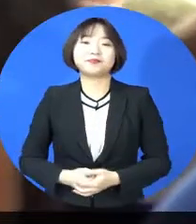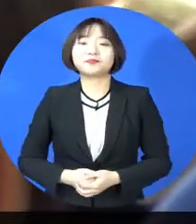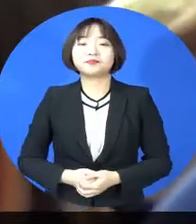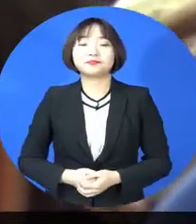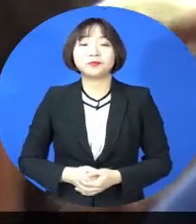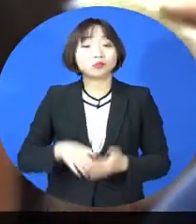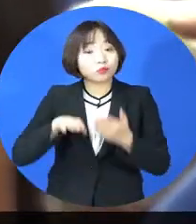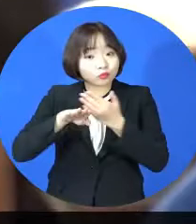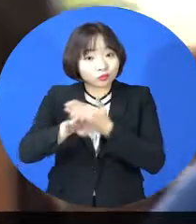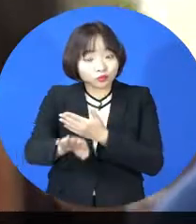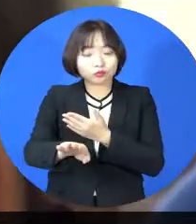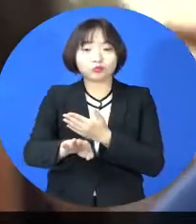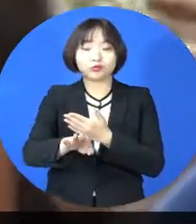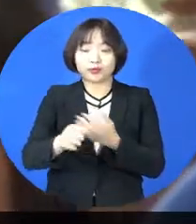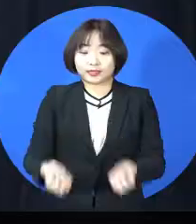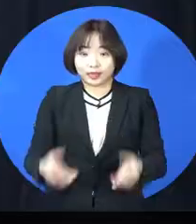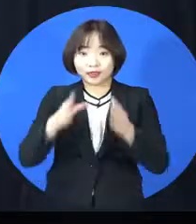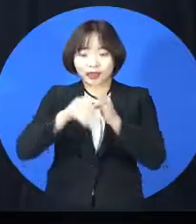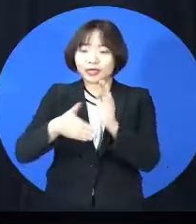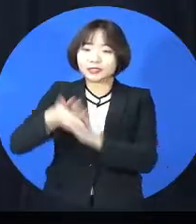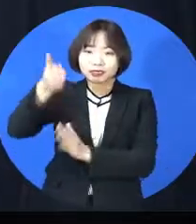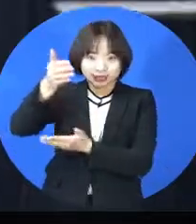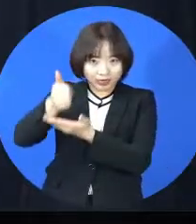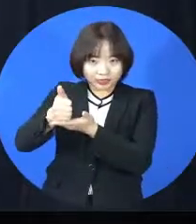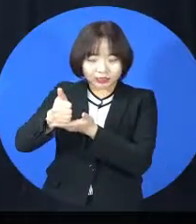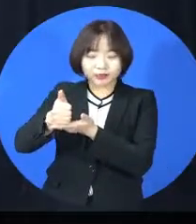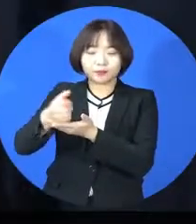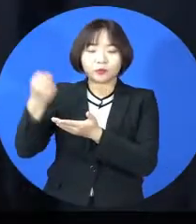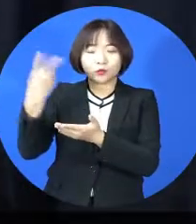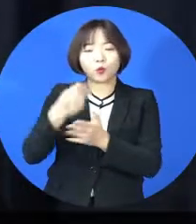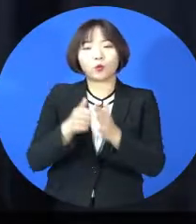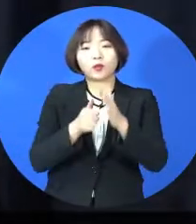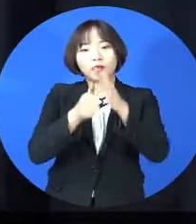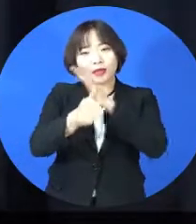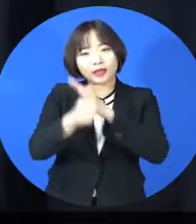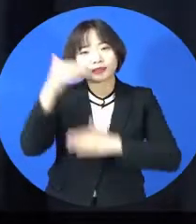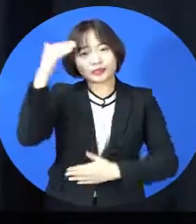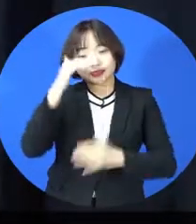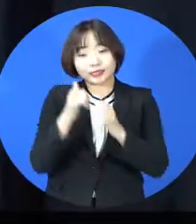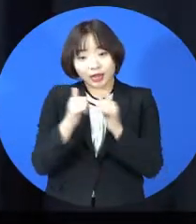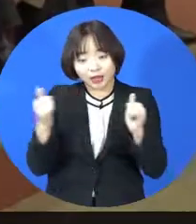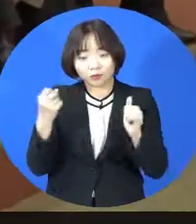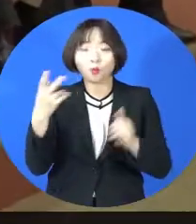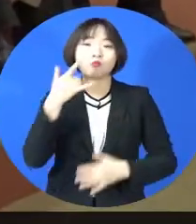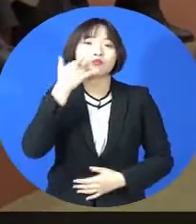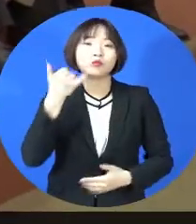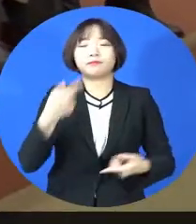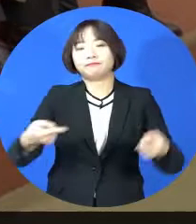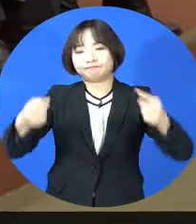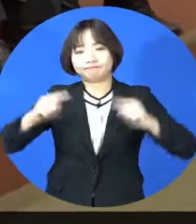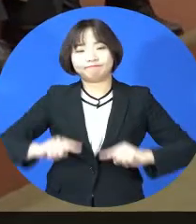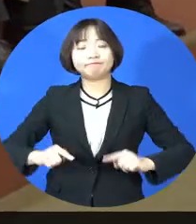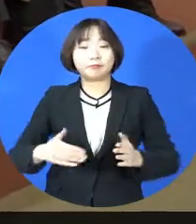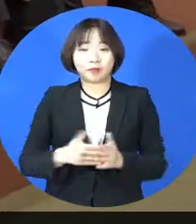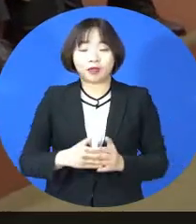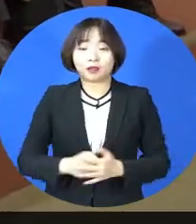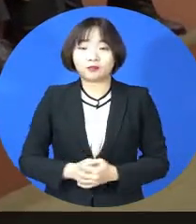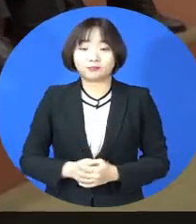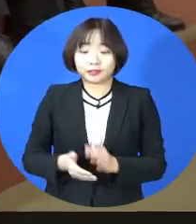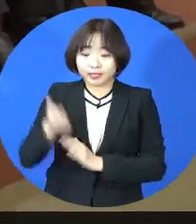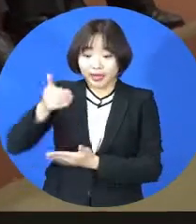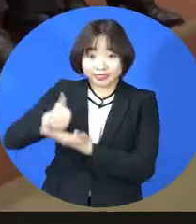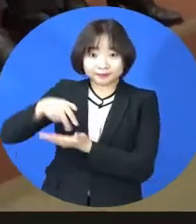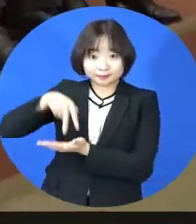역사를 알아보는 시간을 가졌습니다. 이후 진행된 발대식에는 구본영 시장, 탐방대원, 학부모 등이 참석한